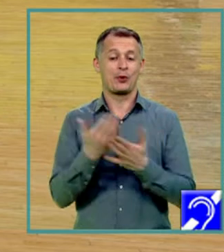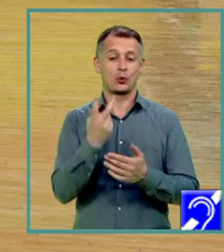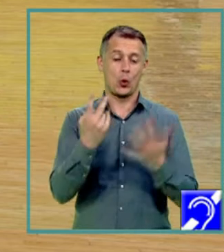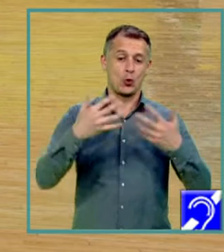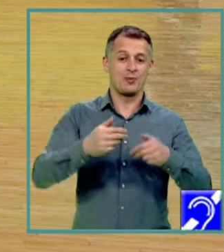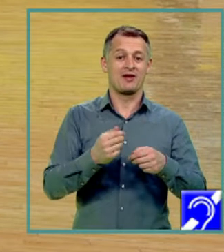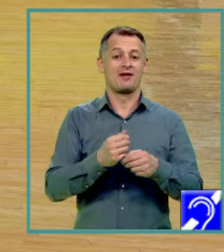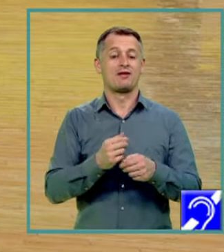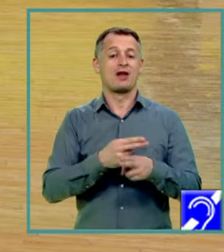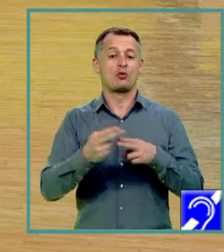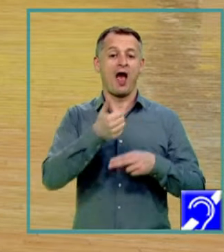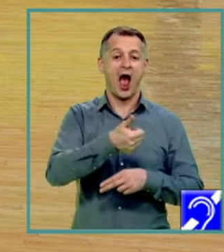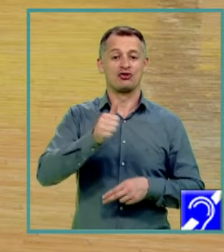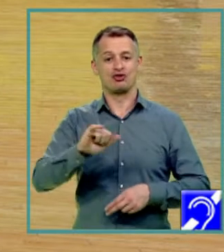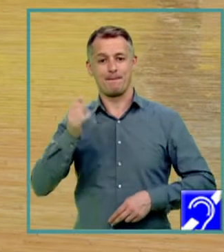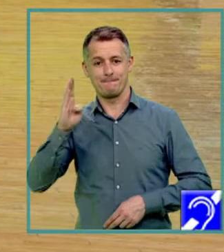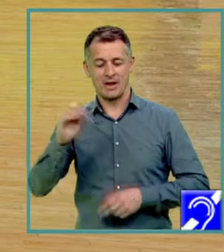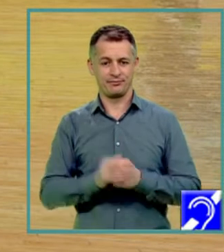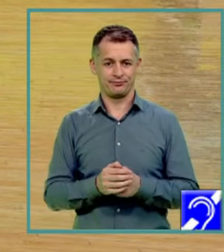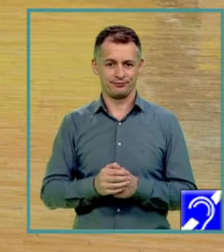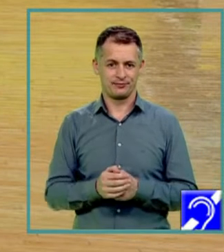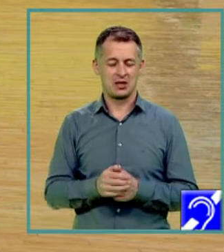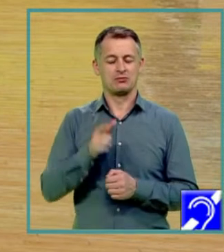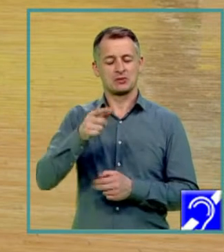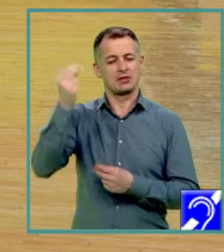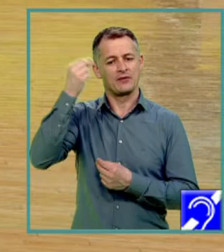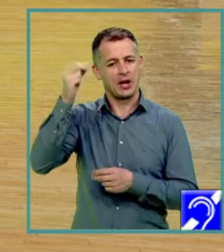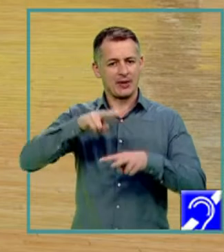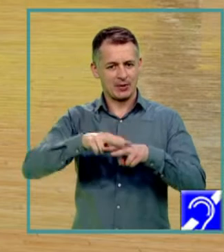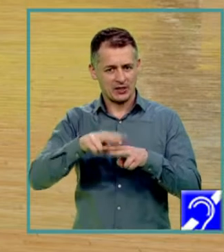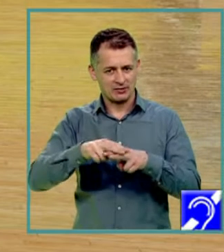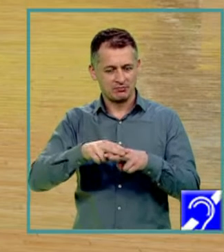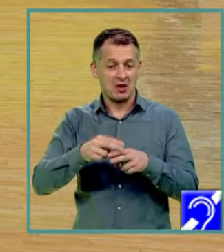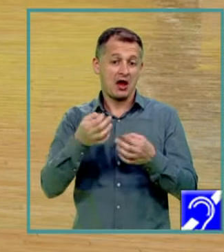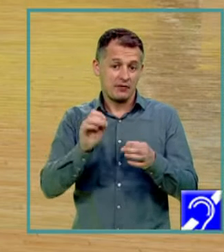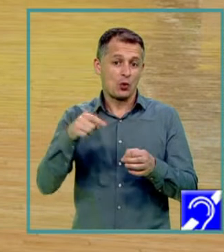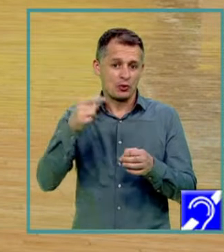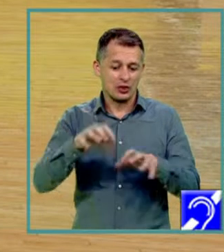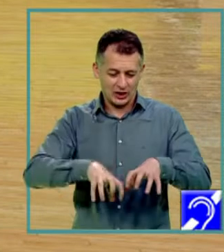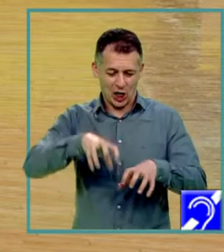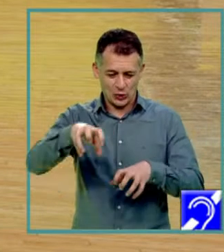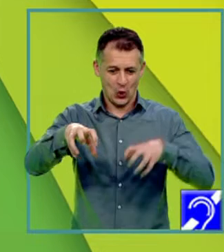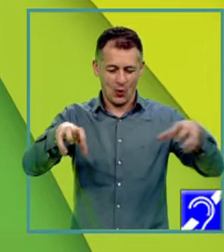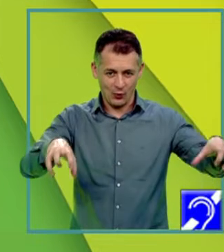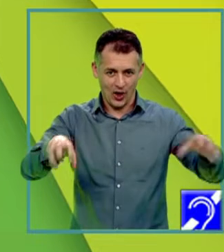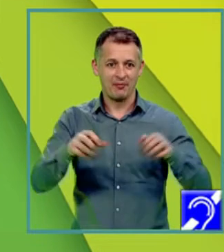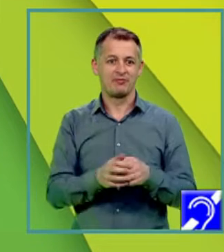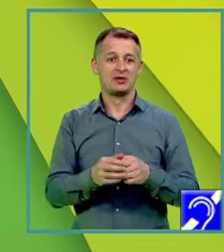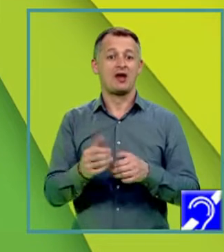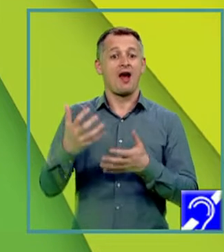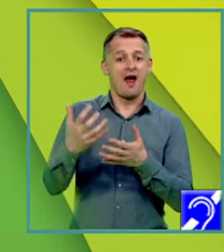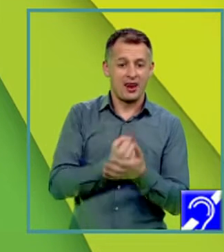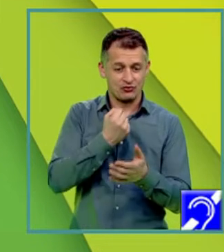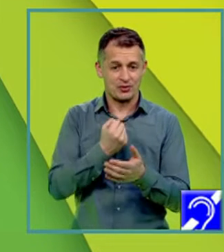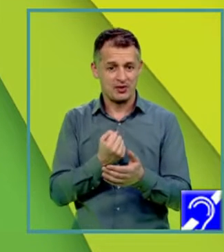metoda pe care voi o cunoașteți de la matematică ar fi următoarea descompunând numerele în factori primi alege în